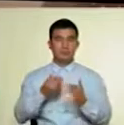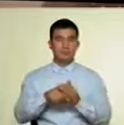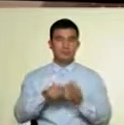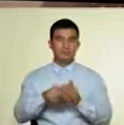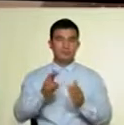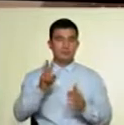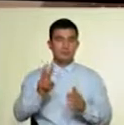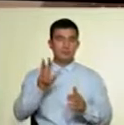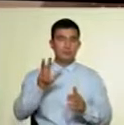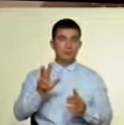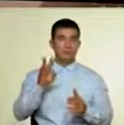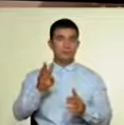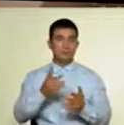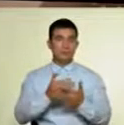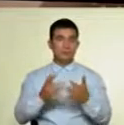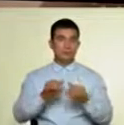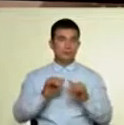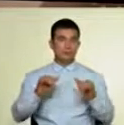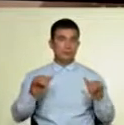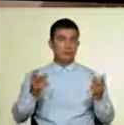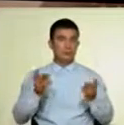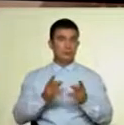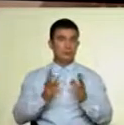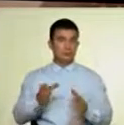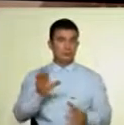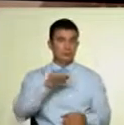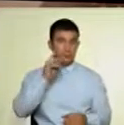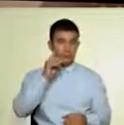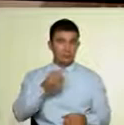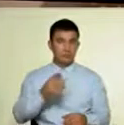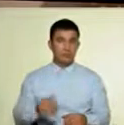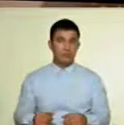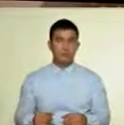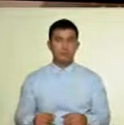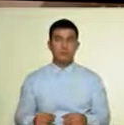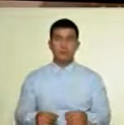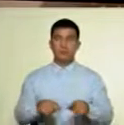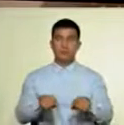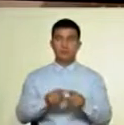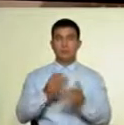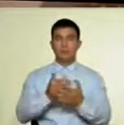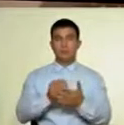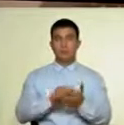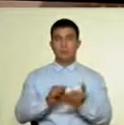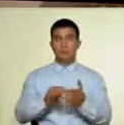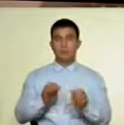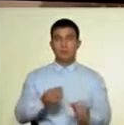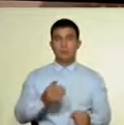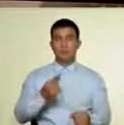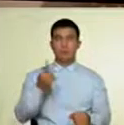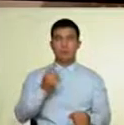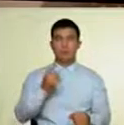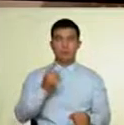mos harflariga ko'paytirishimiz talab qilinar edi. Demek, uni mana bunday ko'rinishda yozib olamiz. Birinchi bir